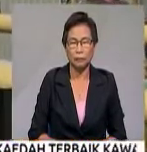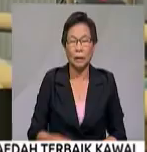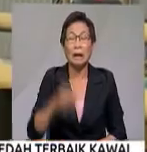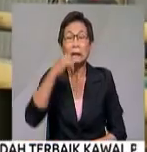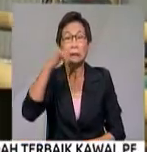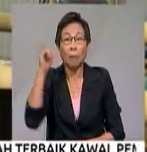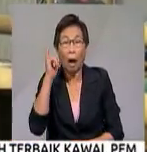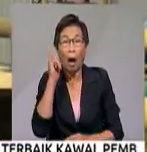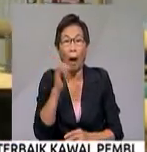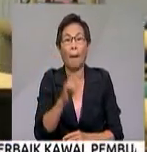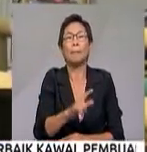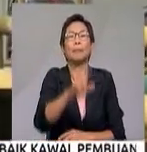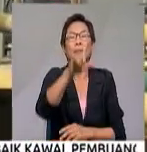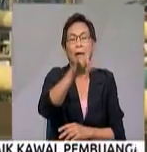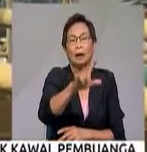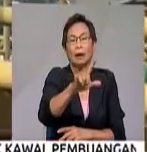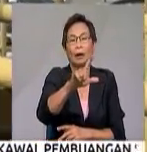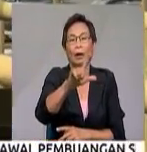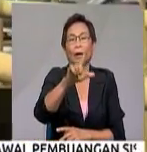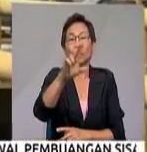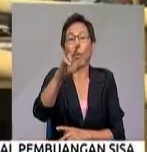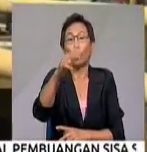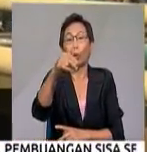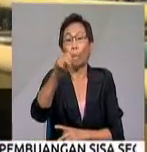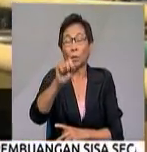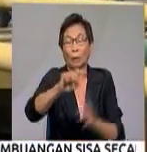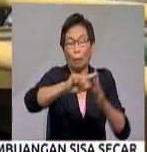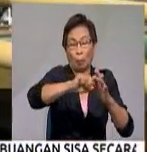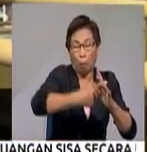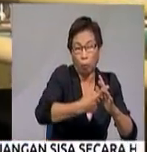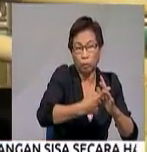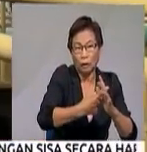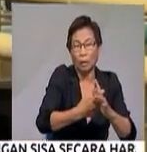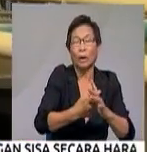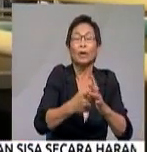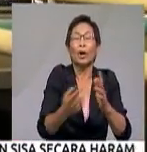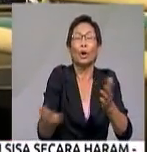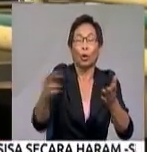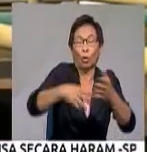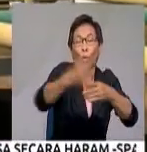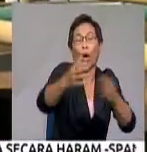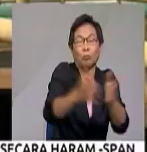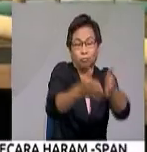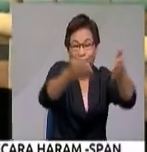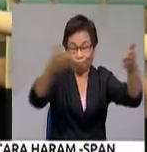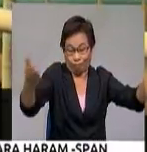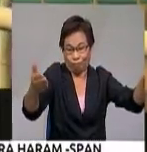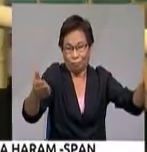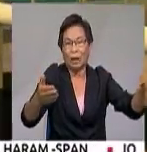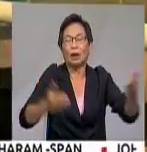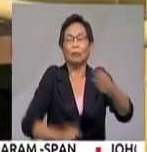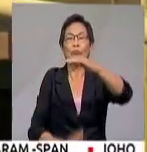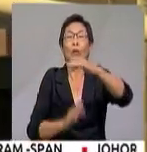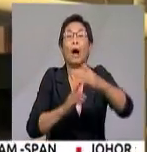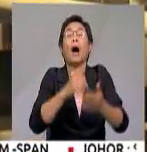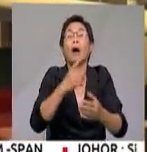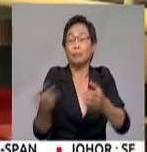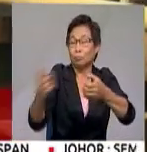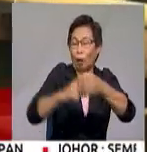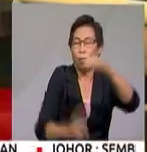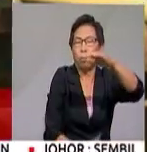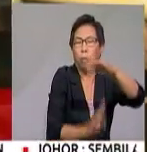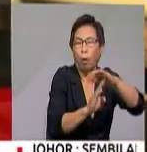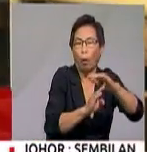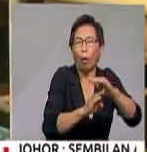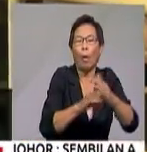Semalam, Lembaga Urus Air Selangor LUAS telah mengeluarkan satu kenyataan media yang merujuk kepada pemberhentian operasi pusat